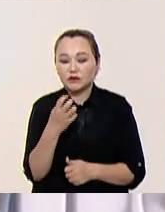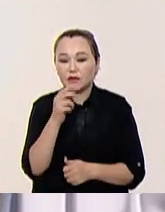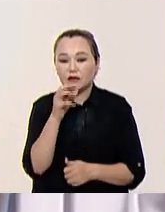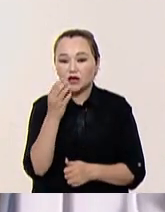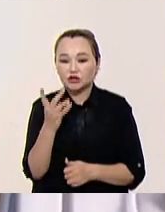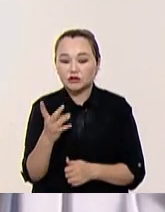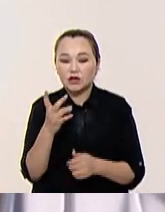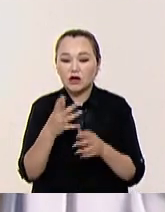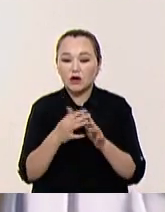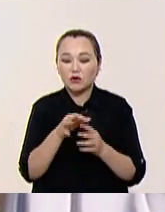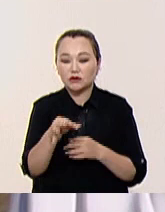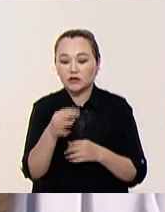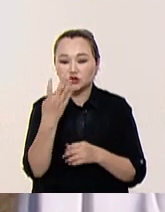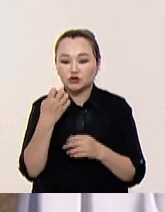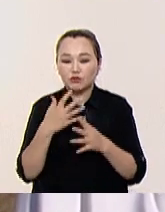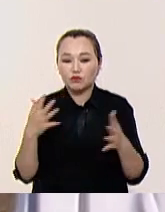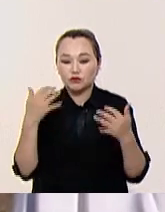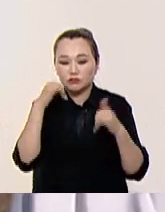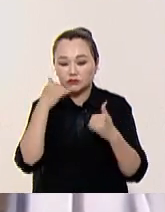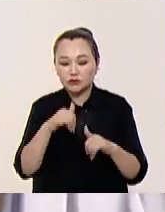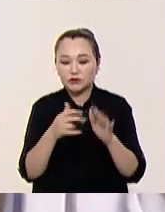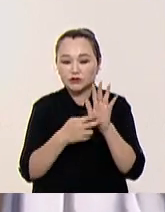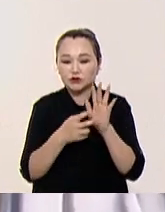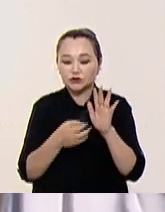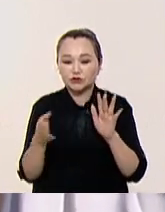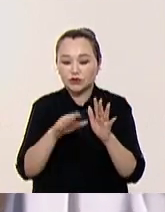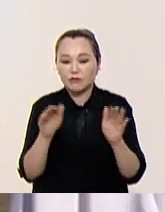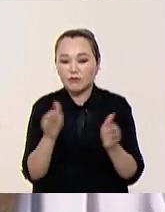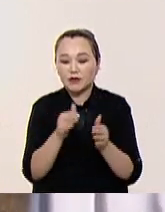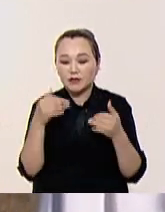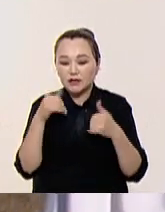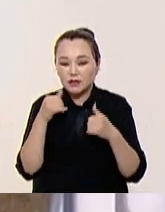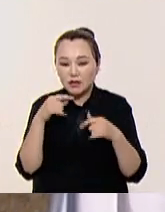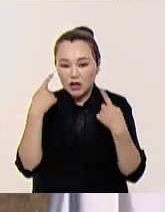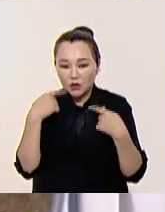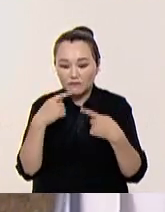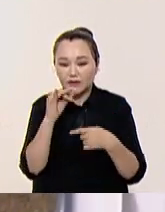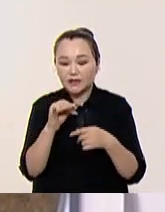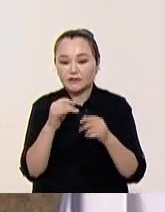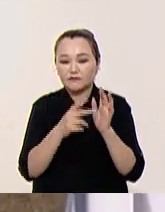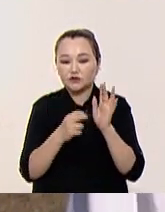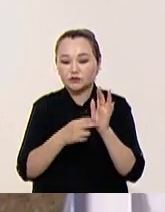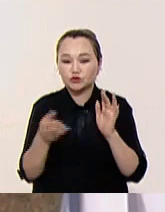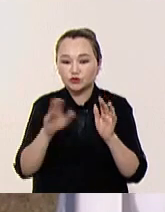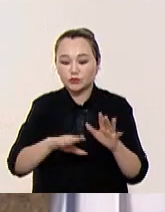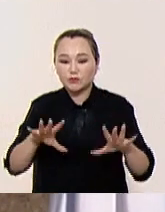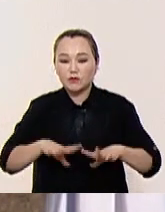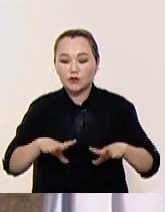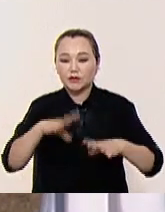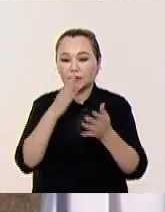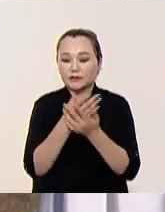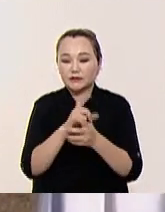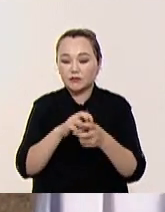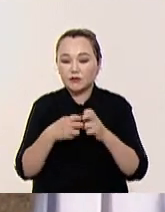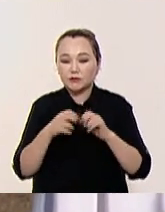Балкашин ауылдық округінде 400-ден астам ірі қара, 800-ге жуық ұсақ мал және 100 жылқы бар. Осы төрт түліктің жайылым мәселесін шешу үшін